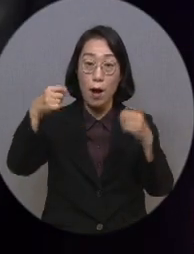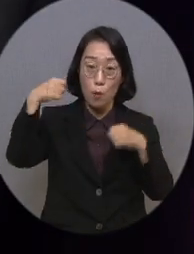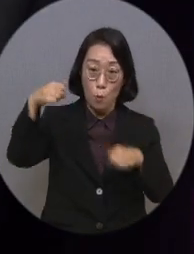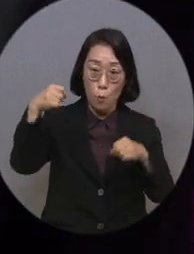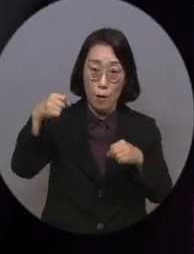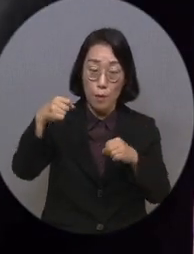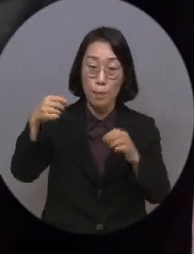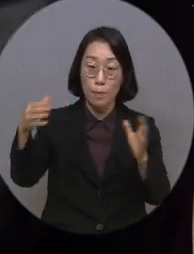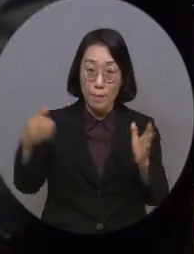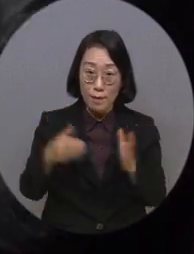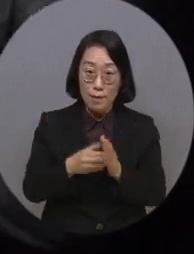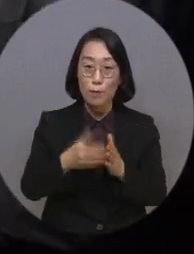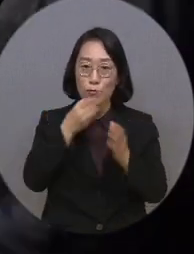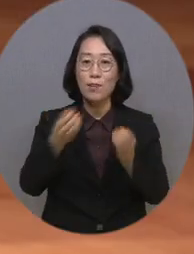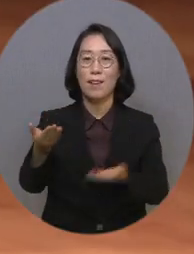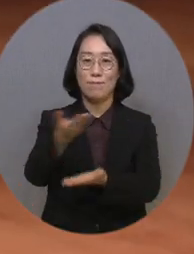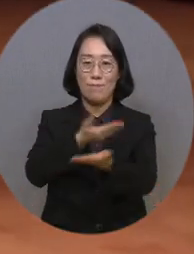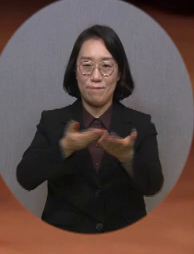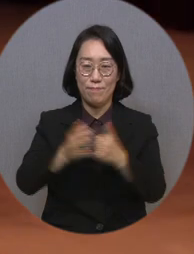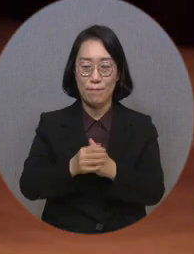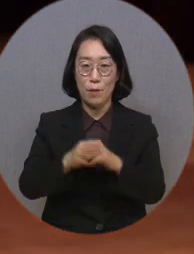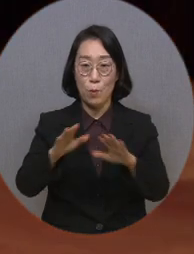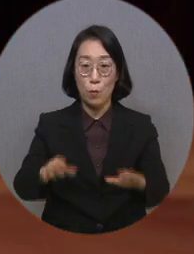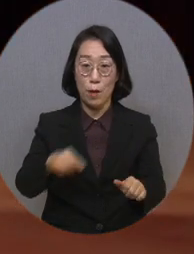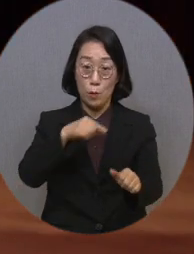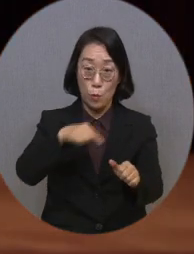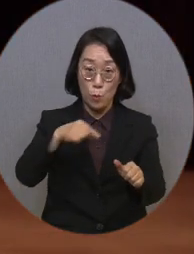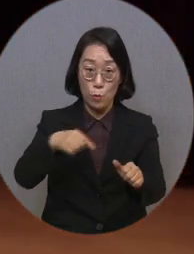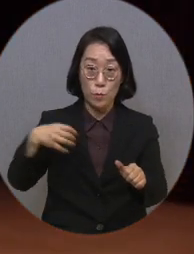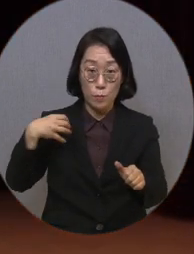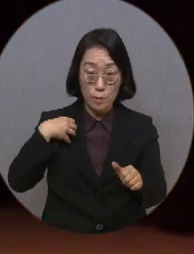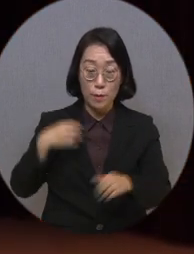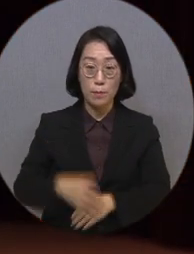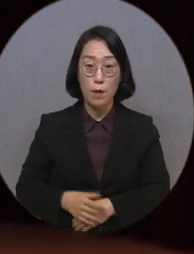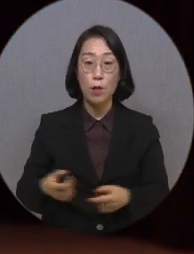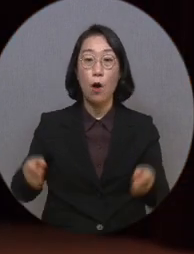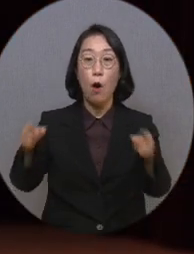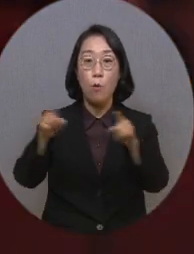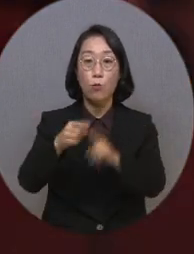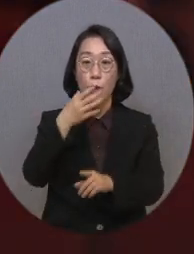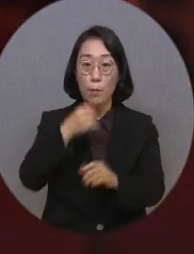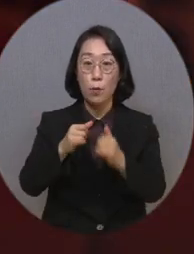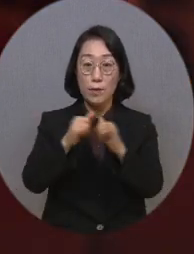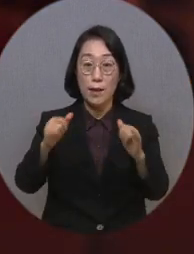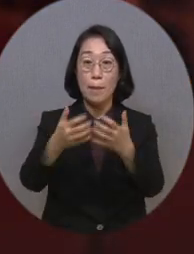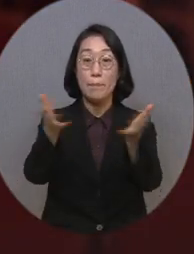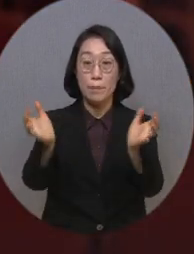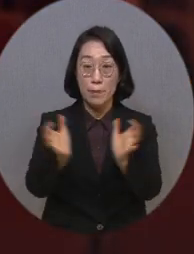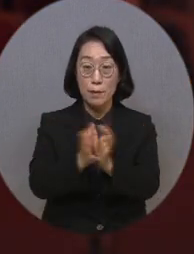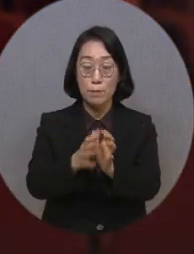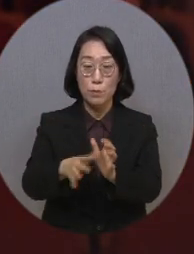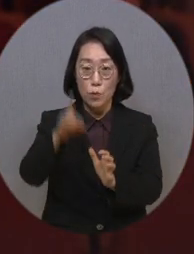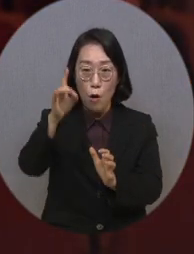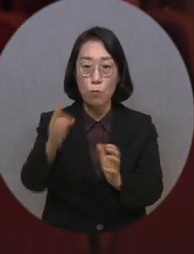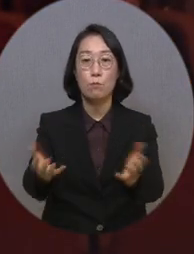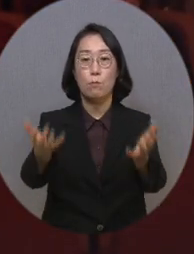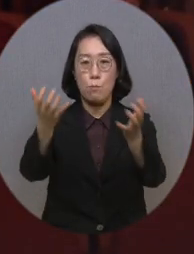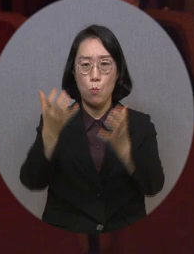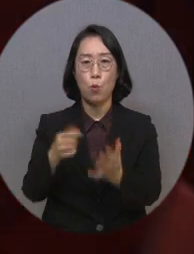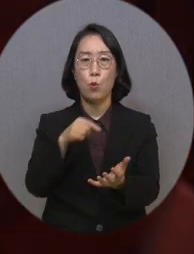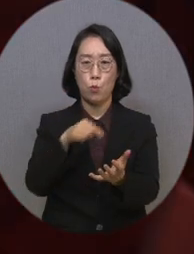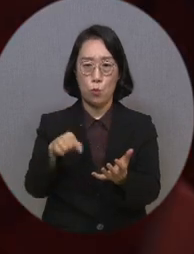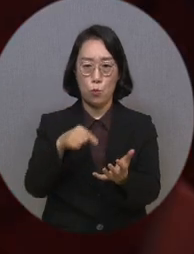마친 교육을 자축했습니다. 올해 교육을 진행한 사단법인 더불어 행복한 사람들은 올해 첫 비대면으로 진행한